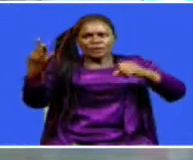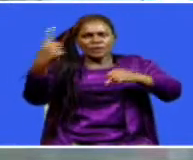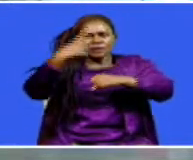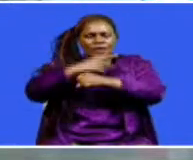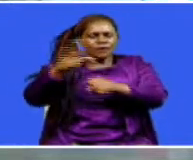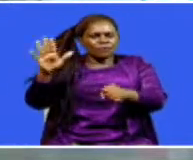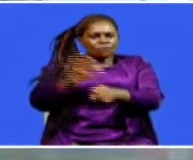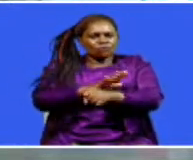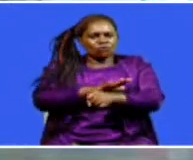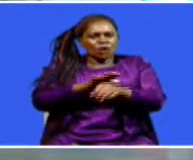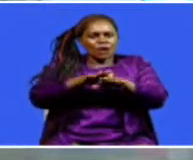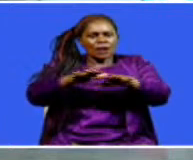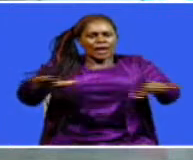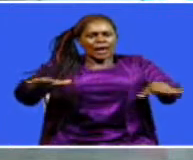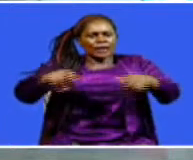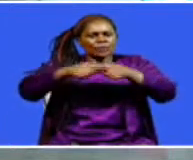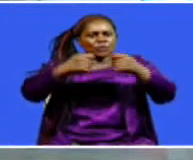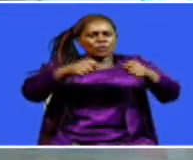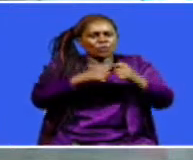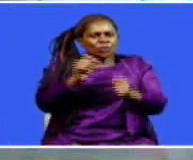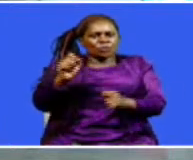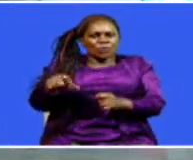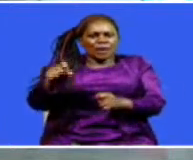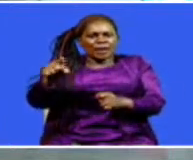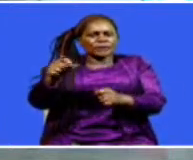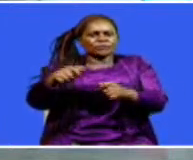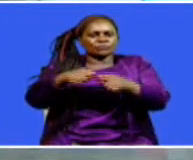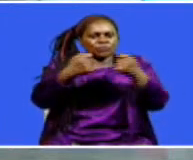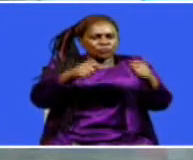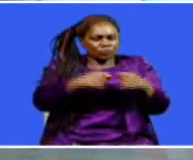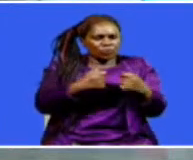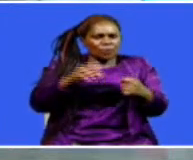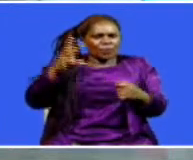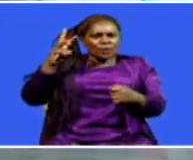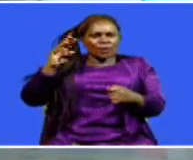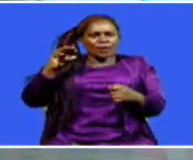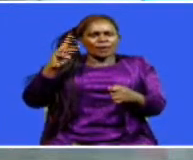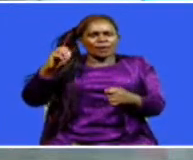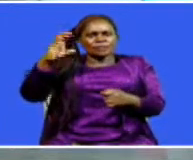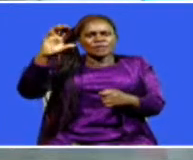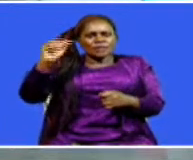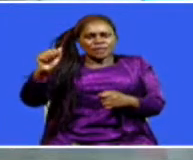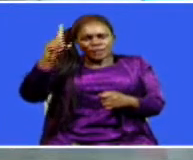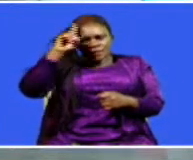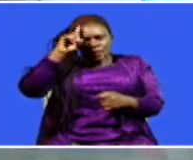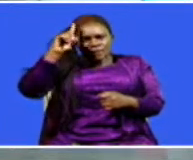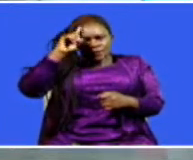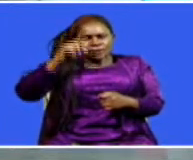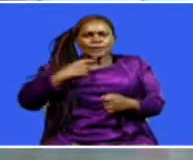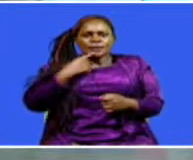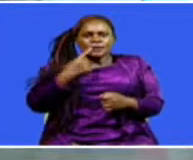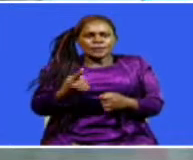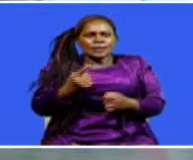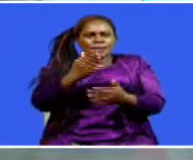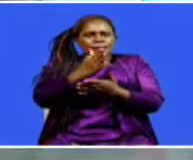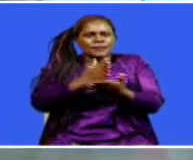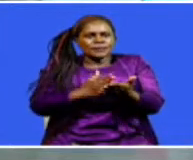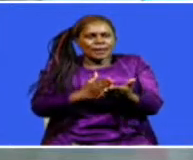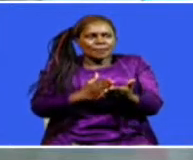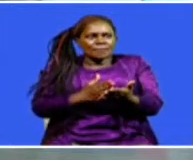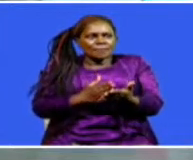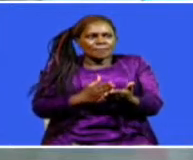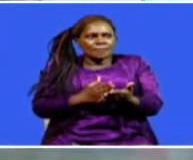mfululizo, mashamba yameharibia mimea na mazao. Mwakilishi wa wanawake kaunti ya Nyandarua Faith Gitago amesema baadhi ya